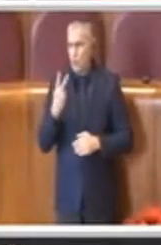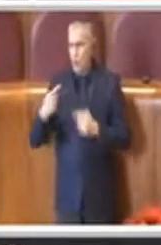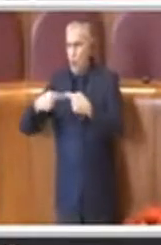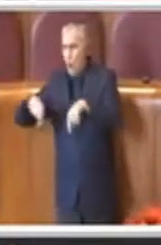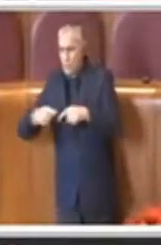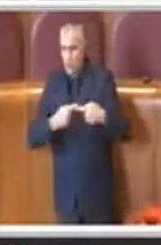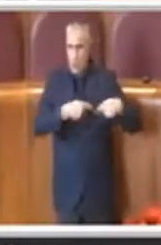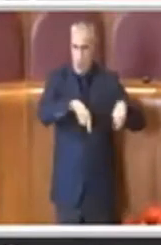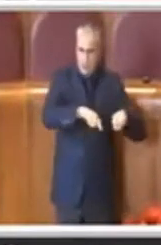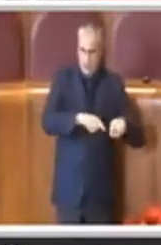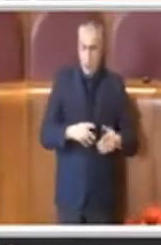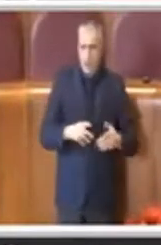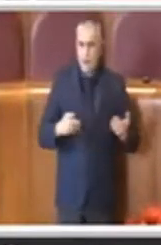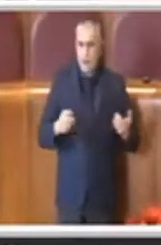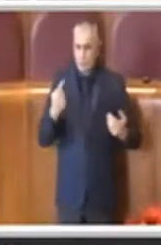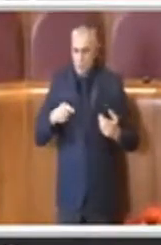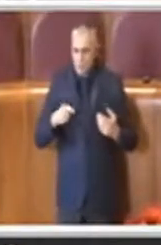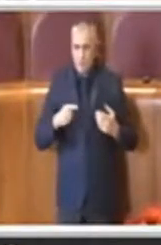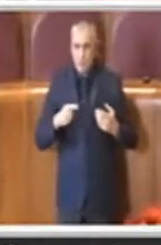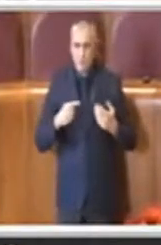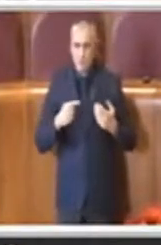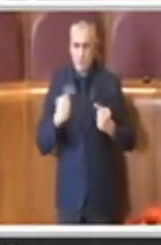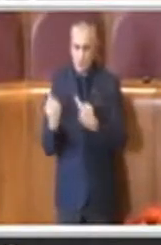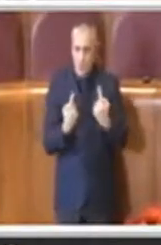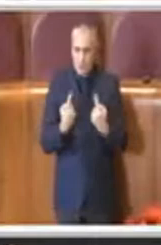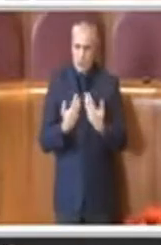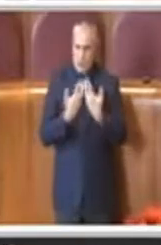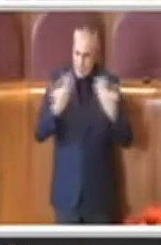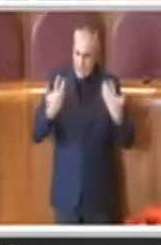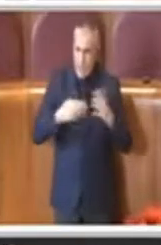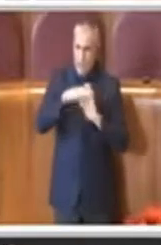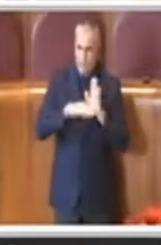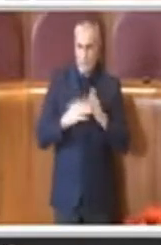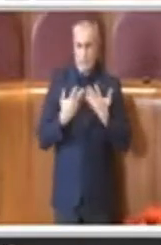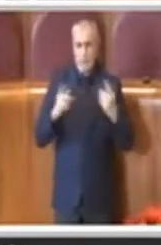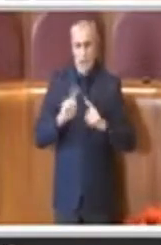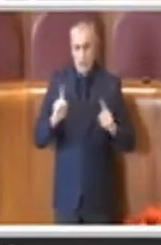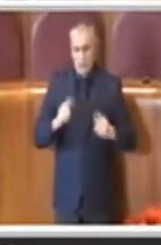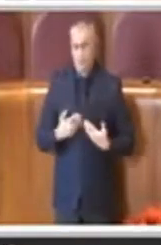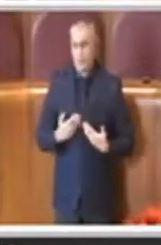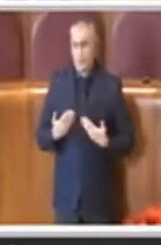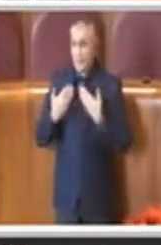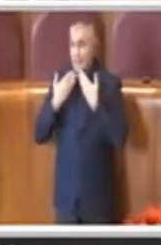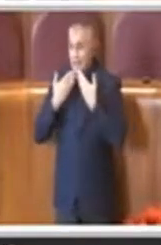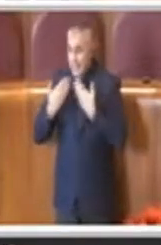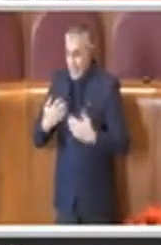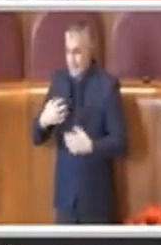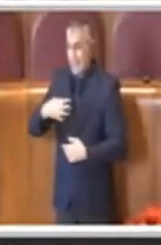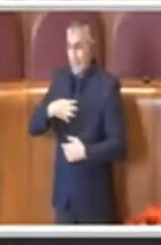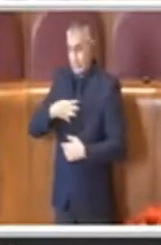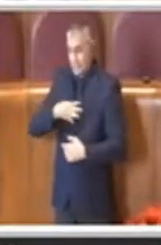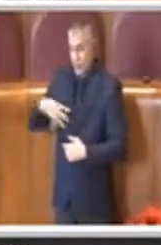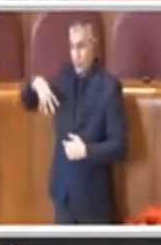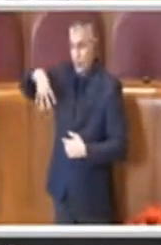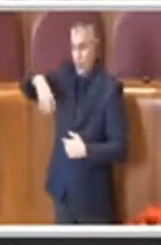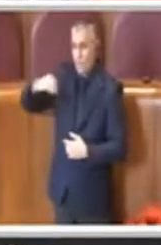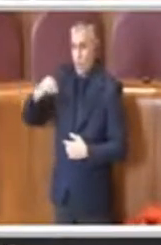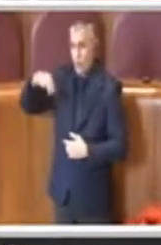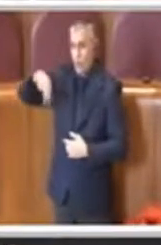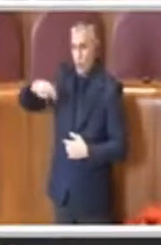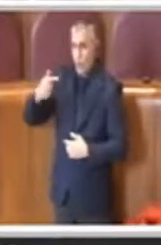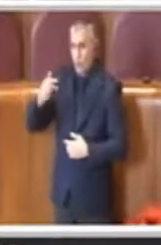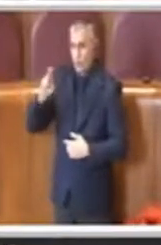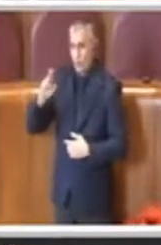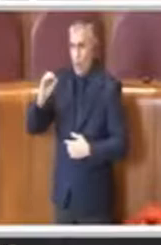quadro preciso ancora non è stato delineato. Ringrazio quindi l'assessore Montuori, il